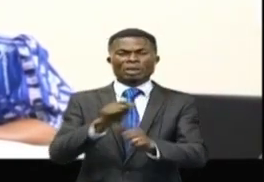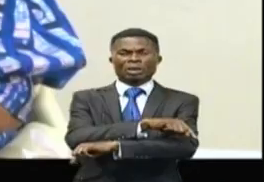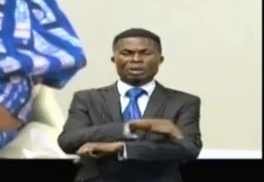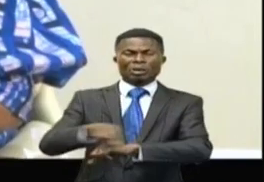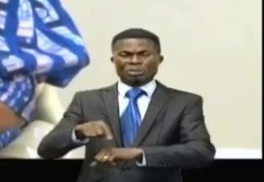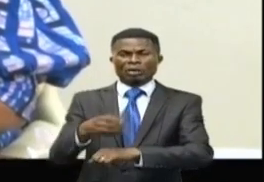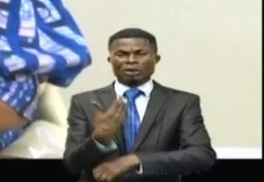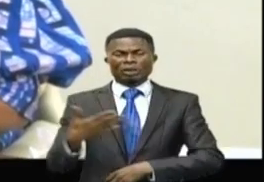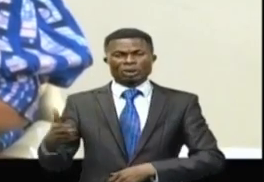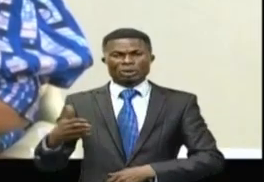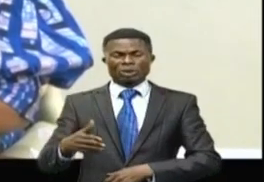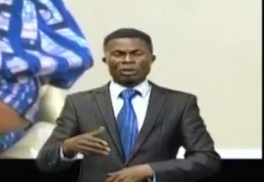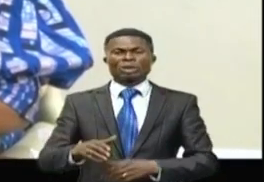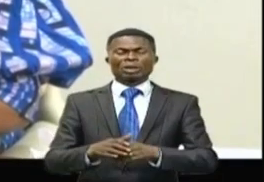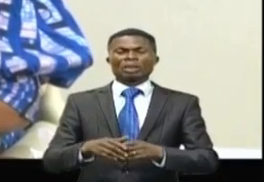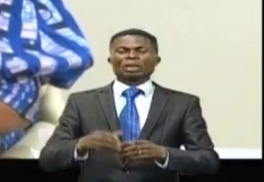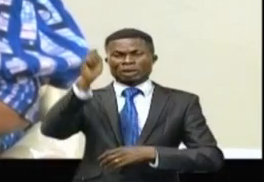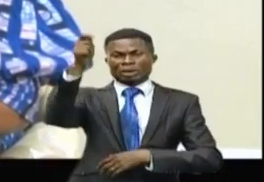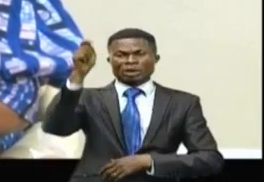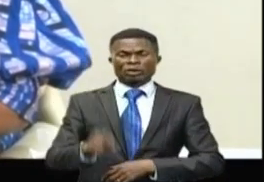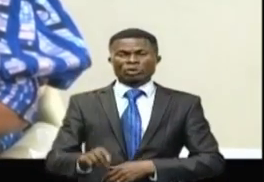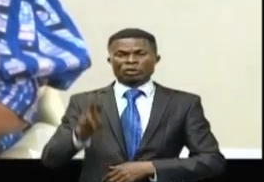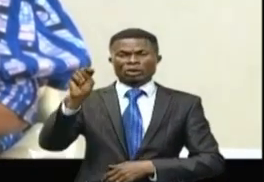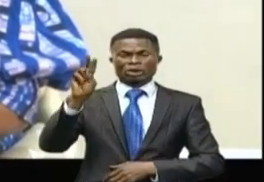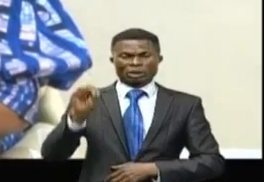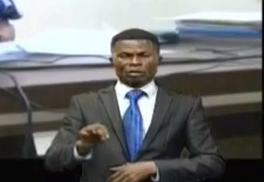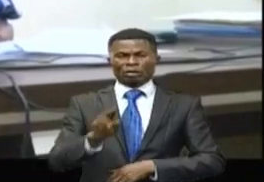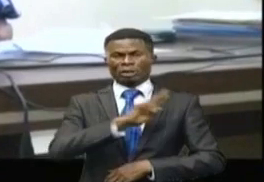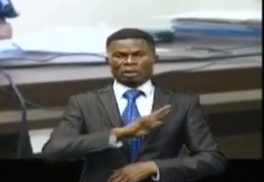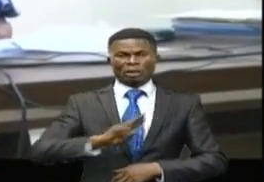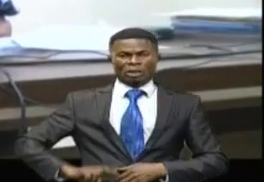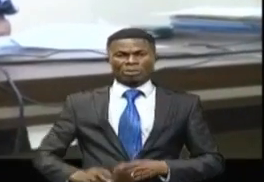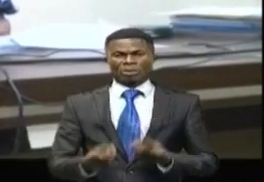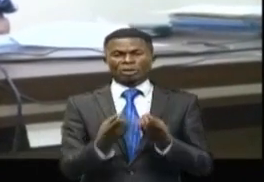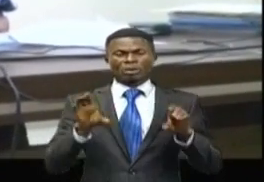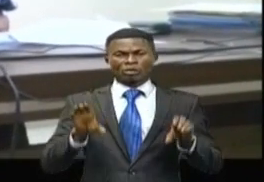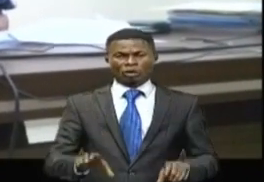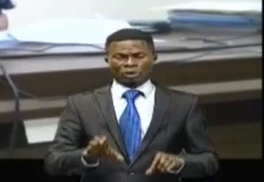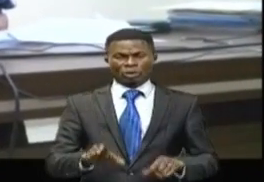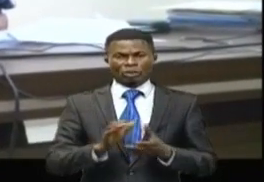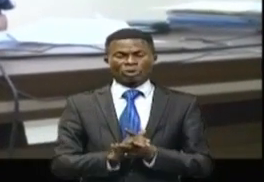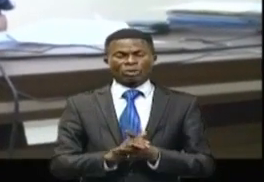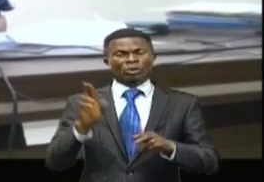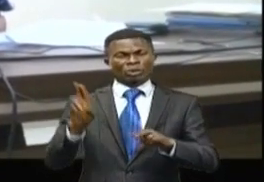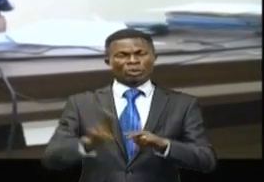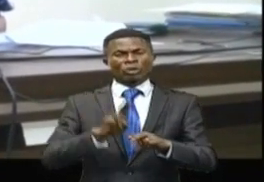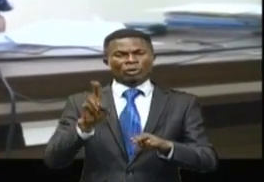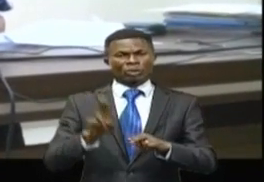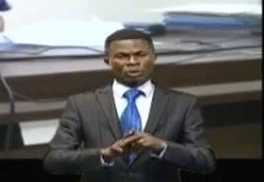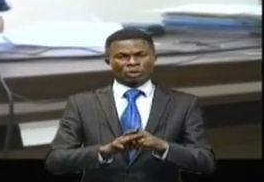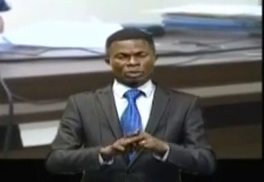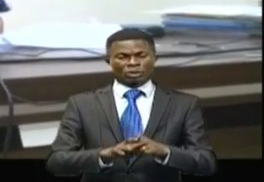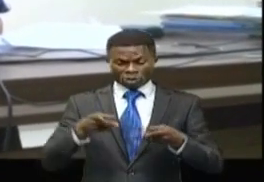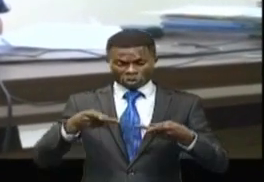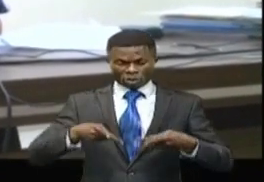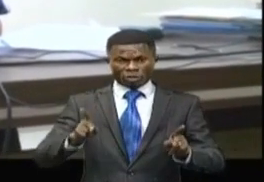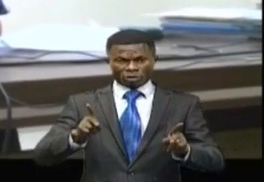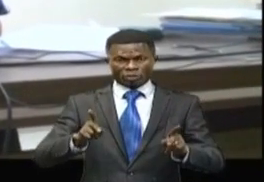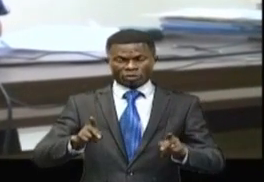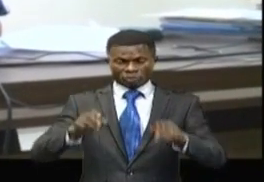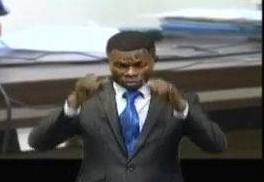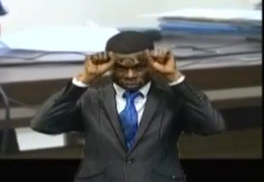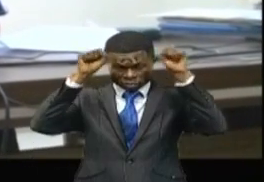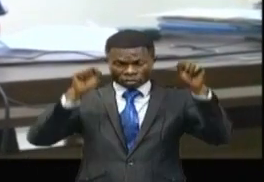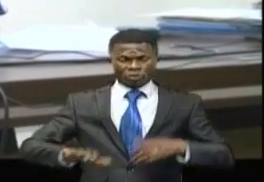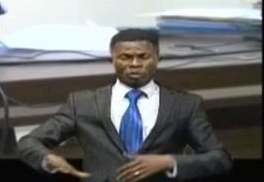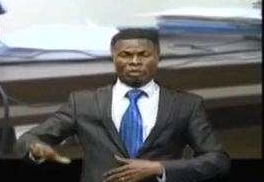biens de la mission des nations unies en république démocratique du congo en exécution de l'instruction donnée par le président de